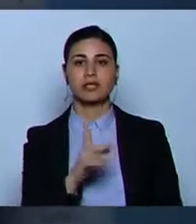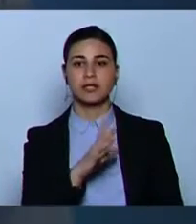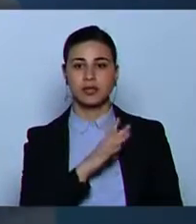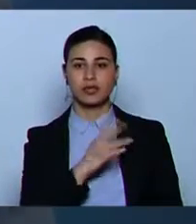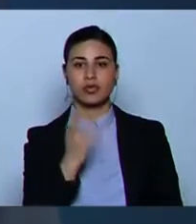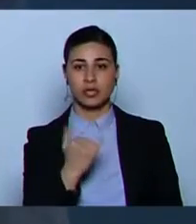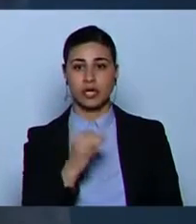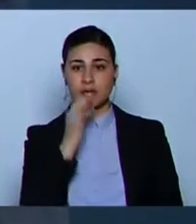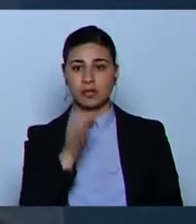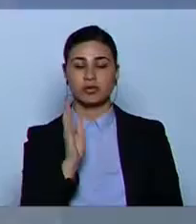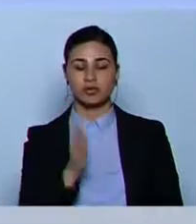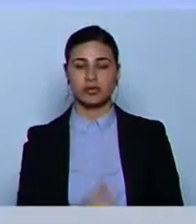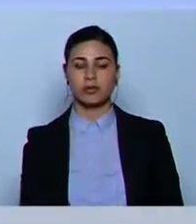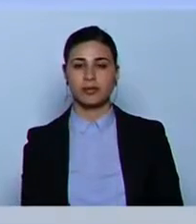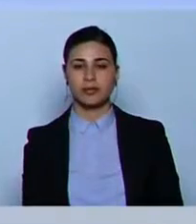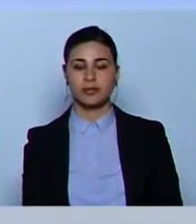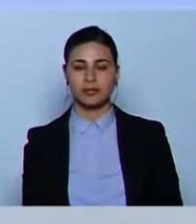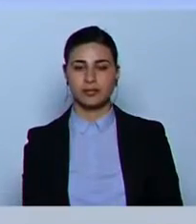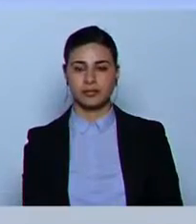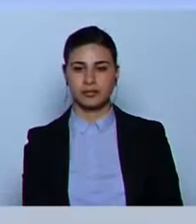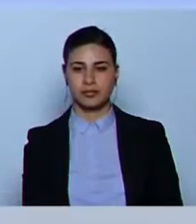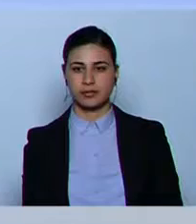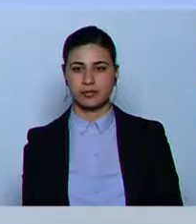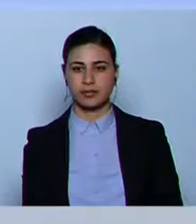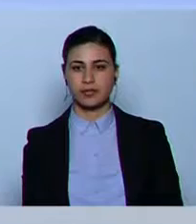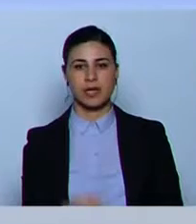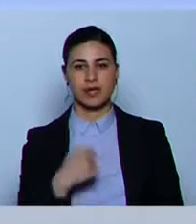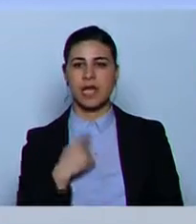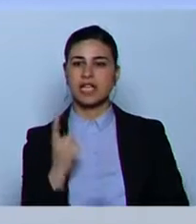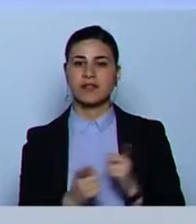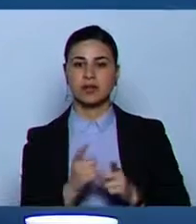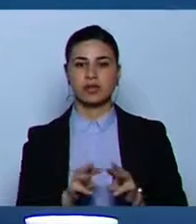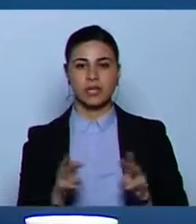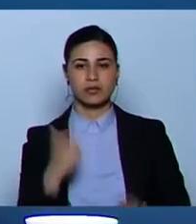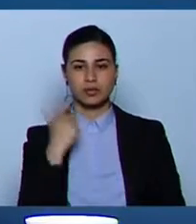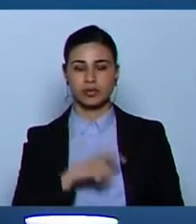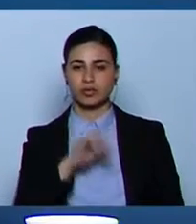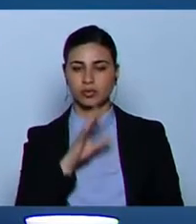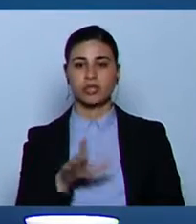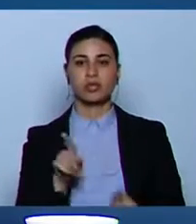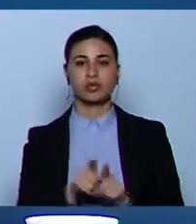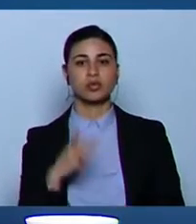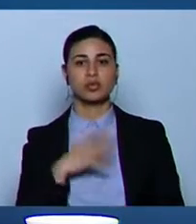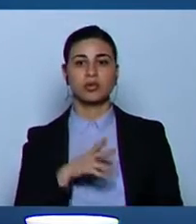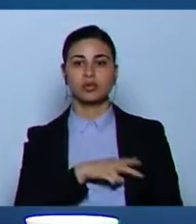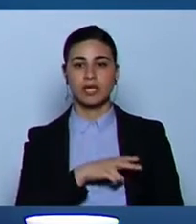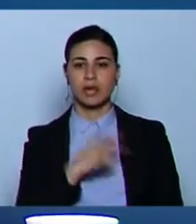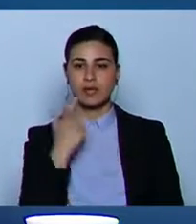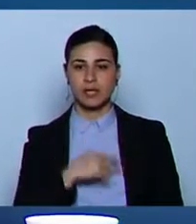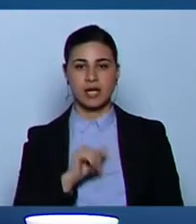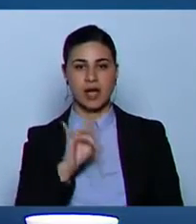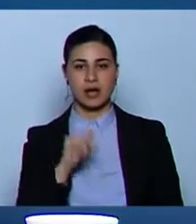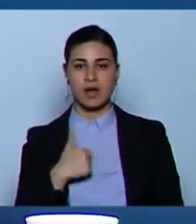ბატონ დავით ეხლა პასუხს გაცხადეთ, შემდეგ ბატონ მიშასთან გადავდივარ პირდაპირ. ინფრასტრუქტურის სამინისტროს არც საქართველოს პარლამენტში შესაბამისად ორივე ჯგუფის